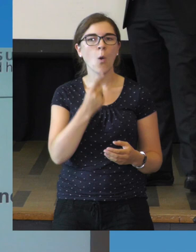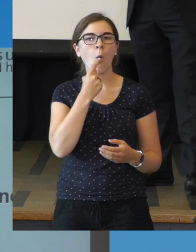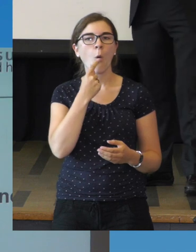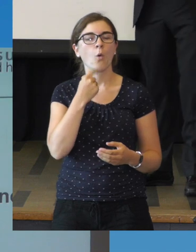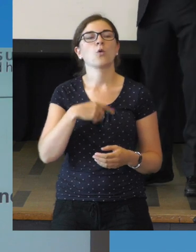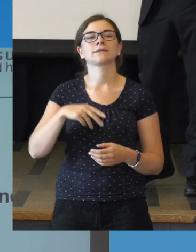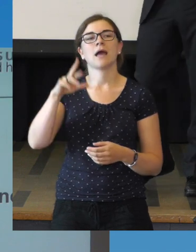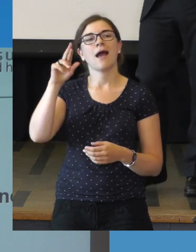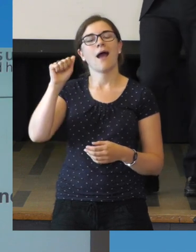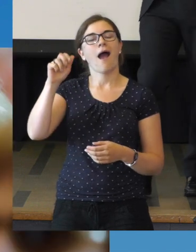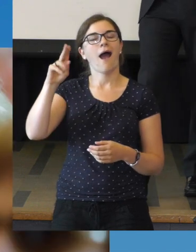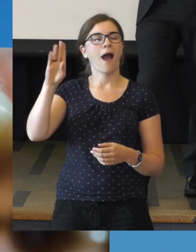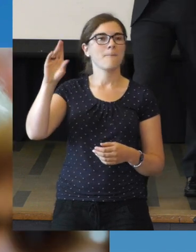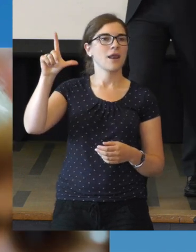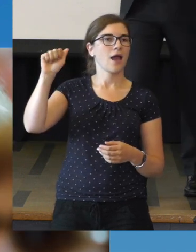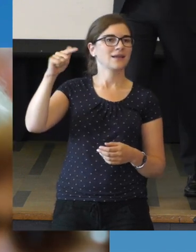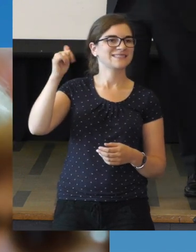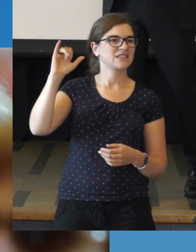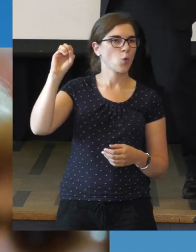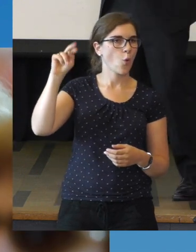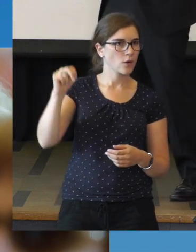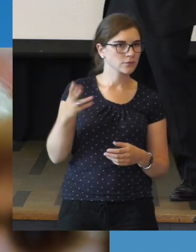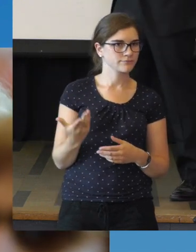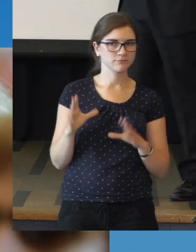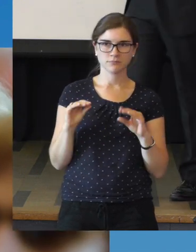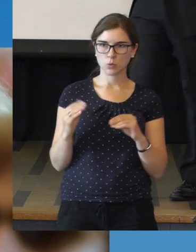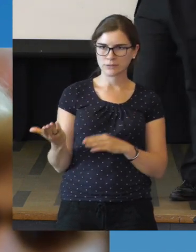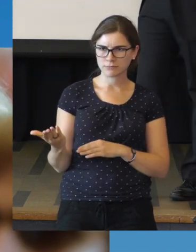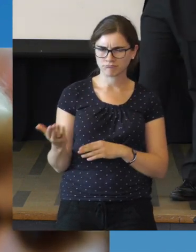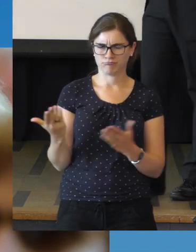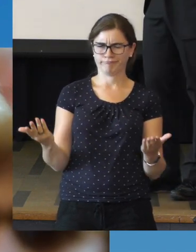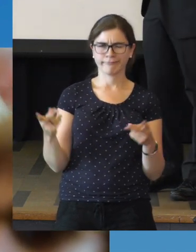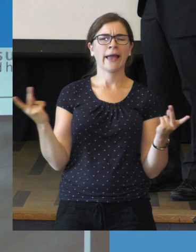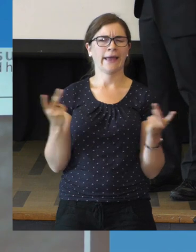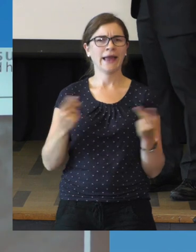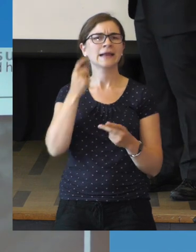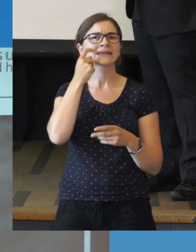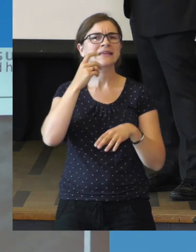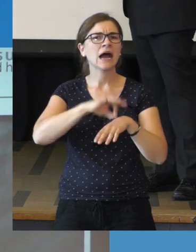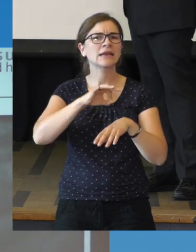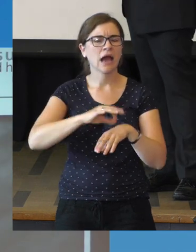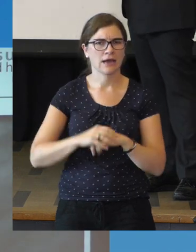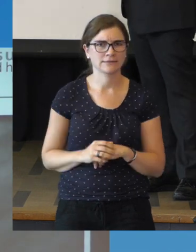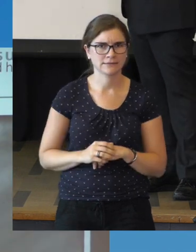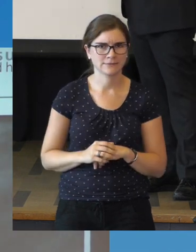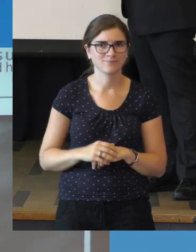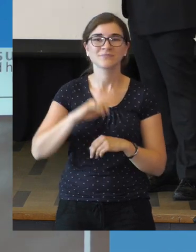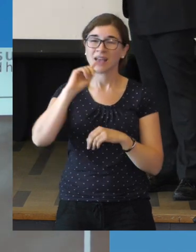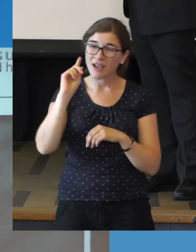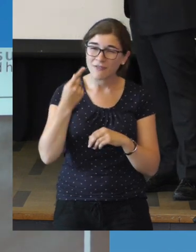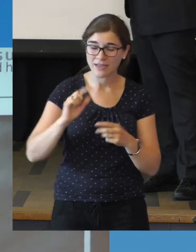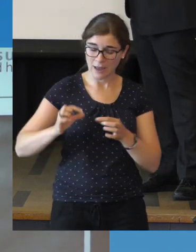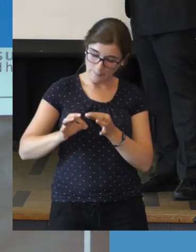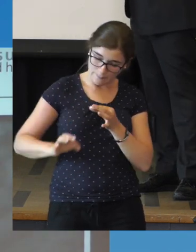Rotablation. Das funktioniert ähnlich wie beim Zahnarzt. Zu Anfang müssen wir das gleiche Problem wieder überwinden, nämlich mit einem